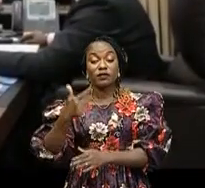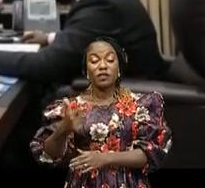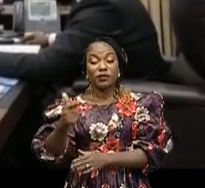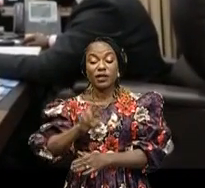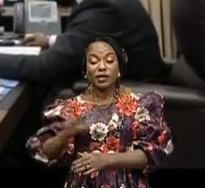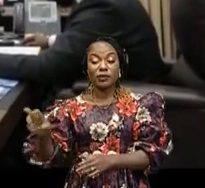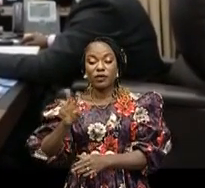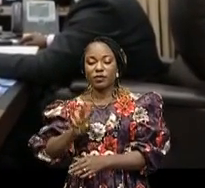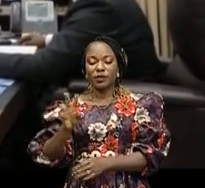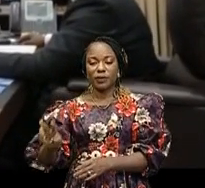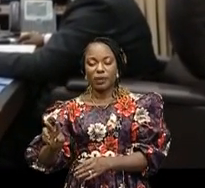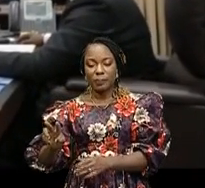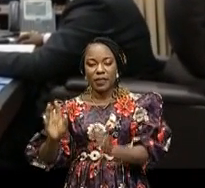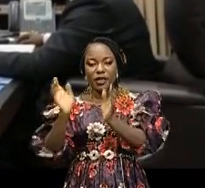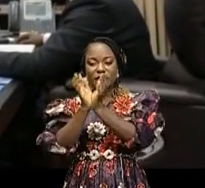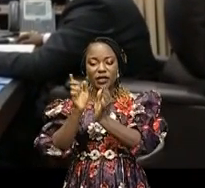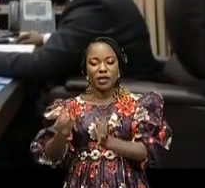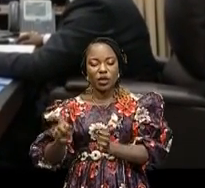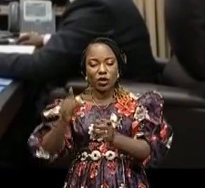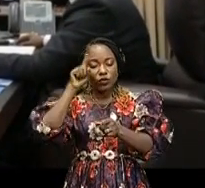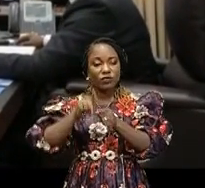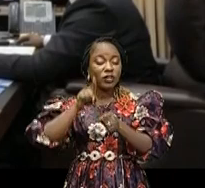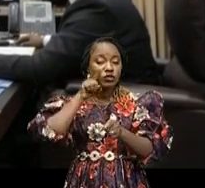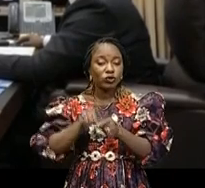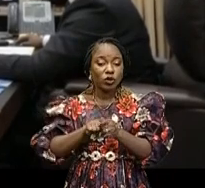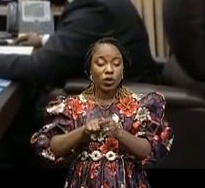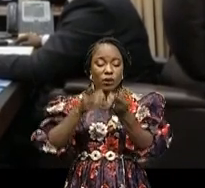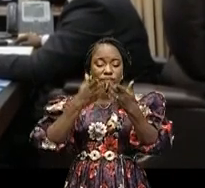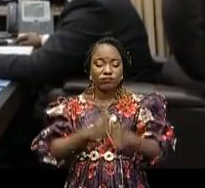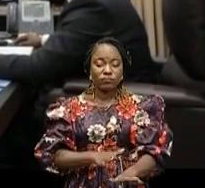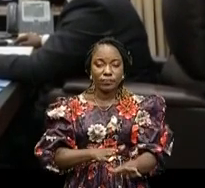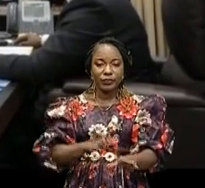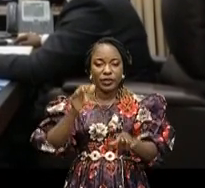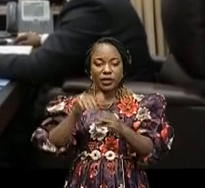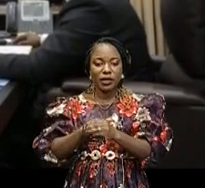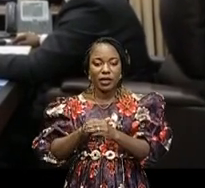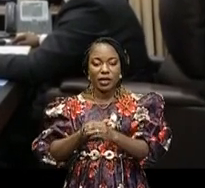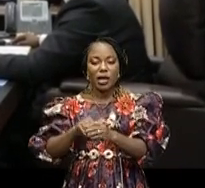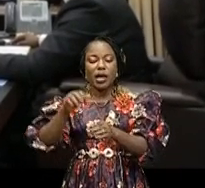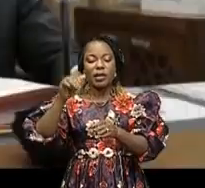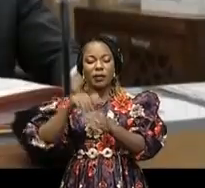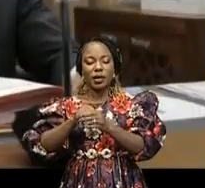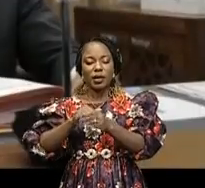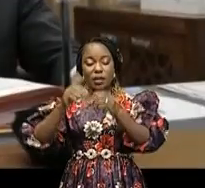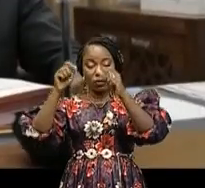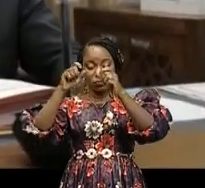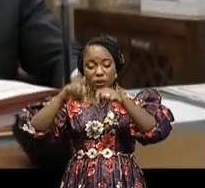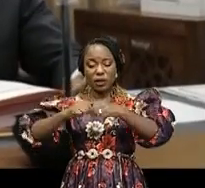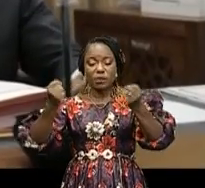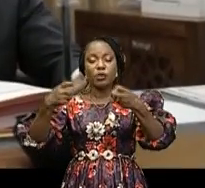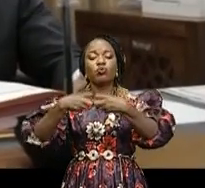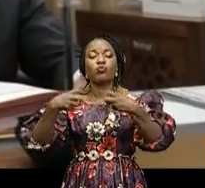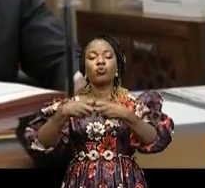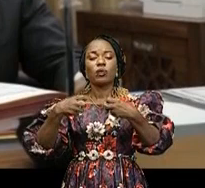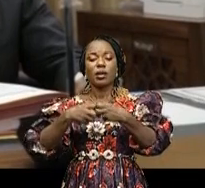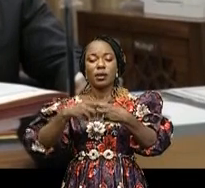2022 au Stade Vélodrome à nos compatriotes victimes de la catastrophe survenue à la suite de la rupture d'un câble de haute